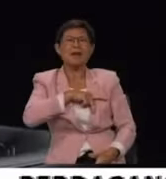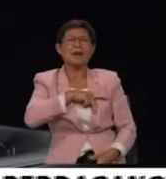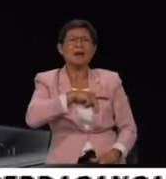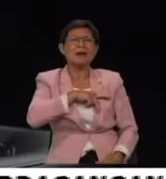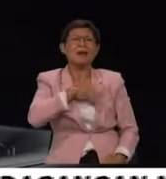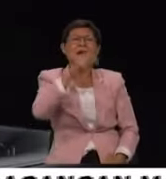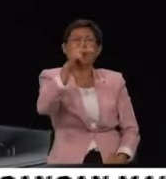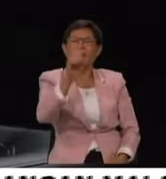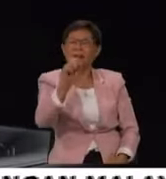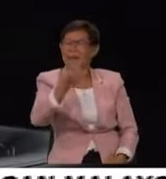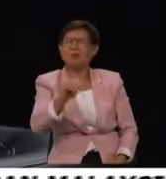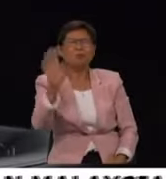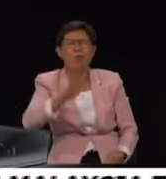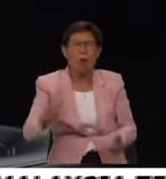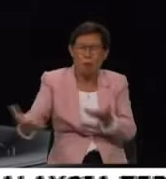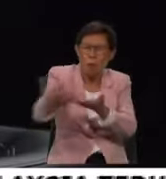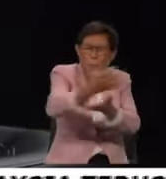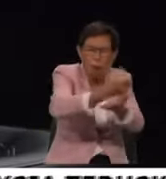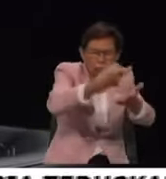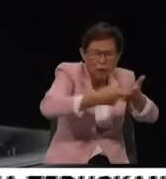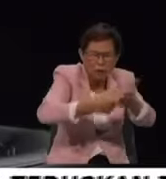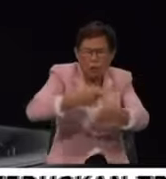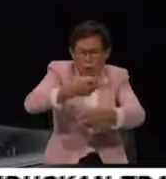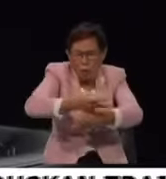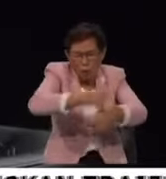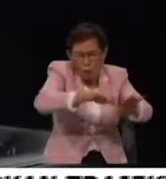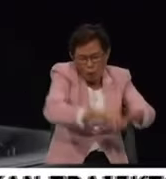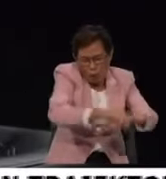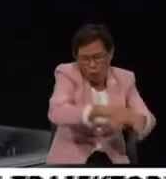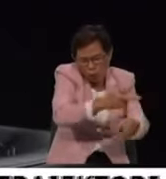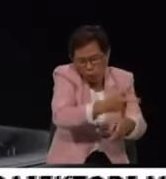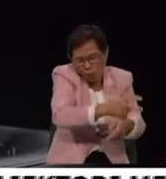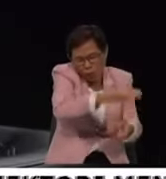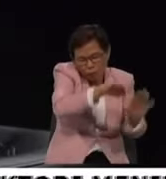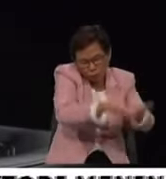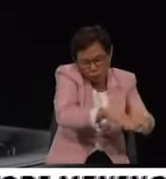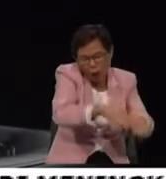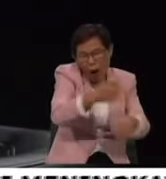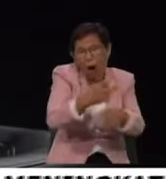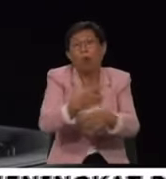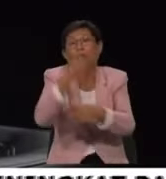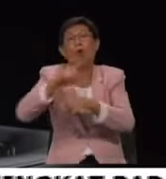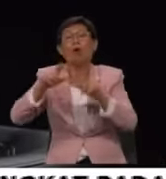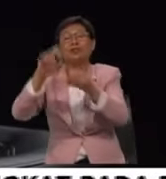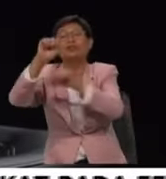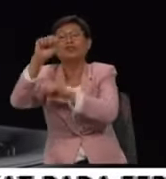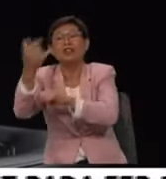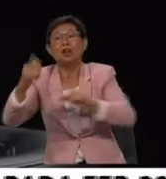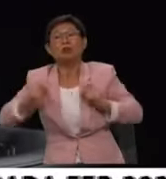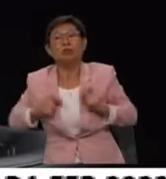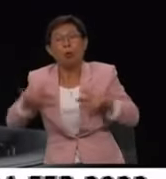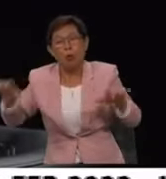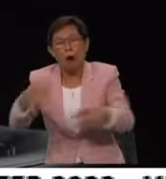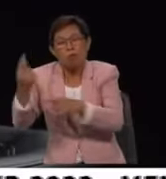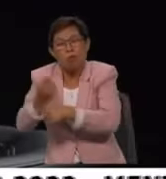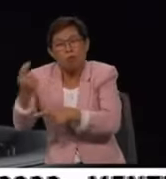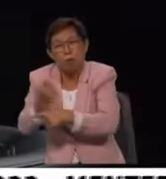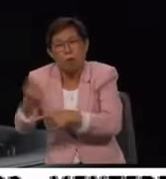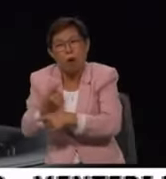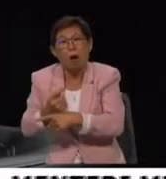a simpanan okey simpanan untuk apa syarikat swasta menjalani latihan-latihan kemahiran kepada er